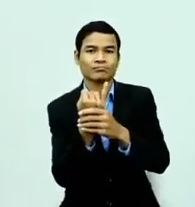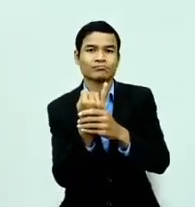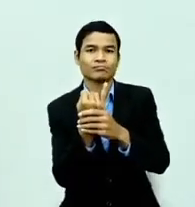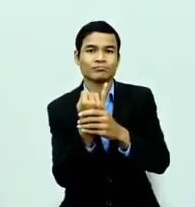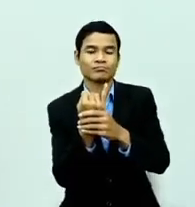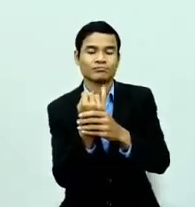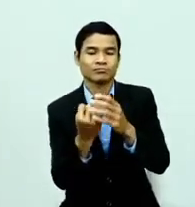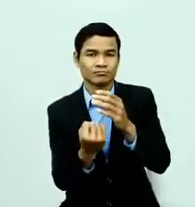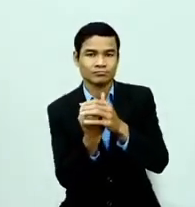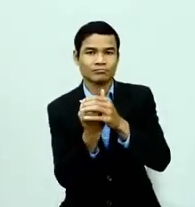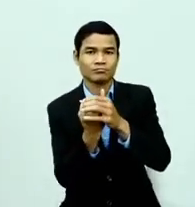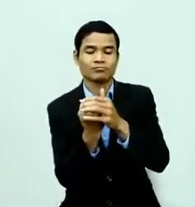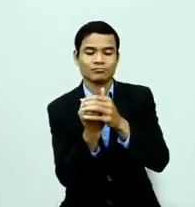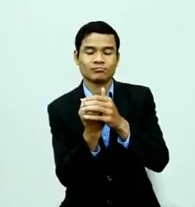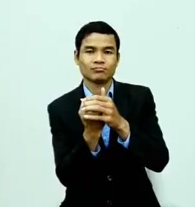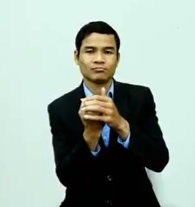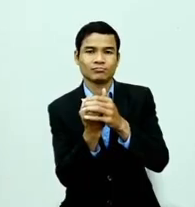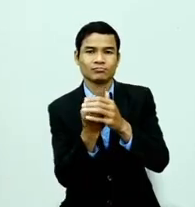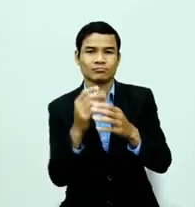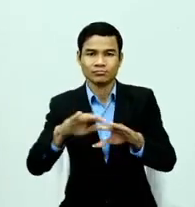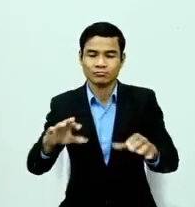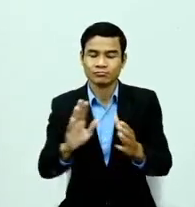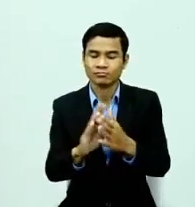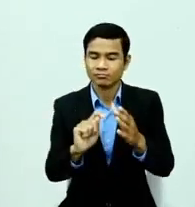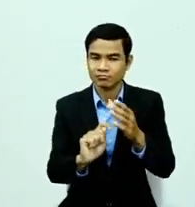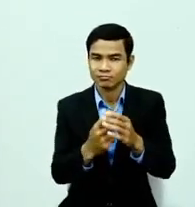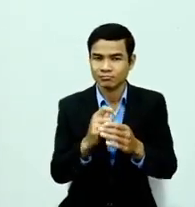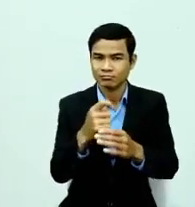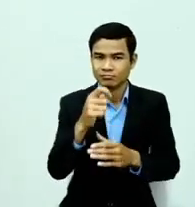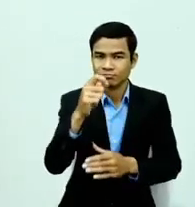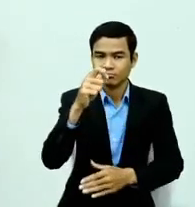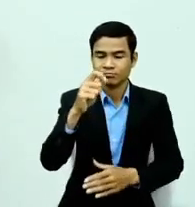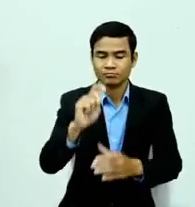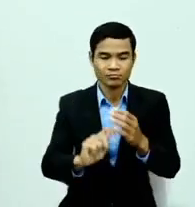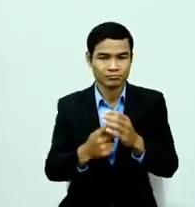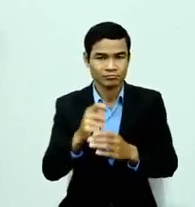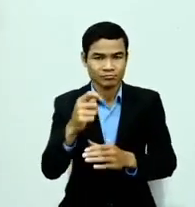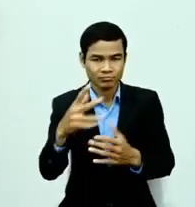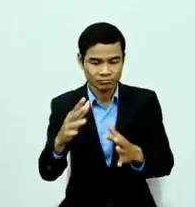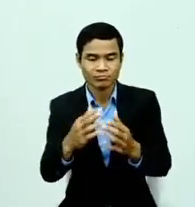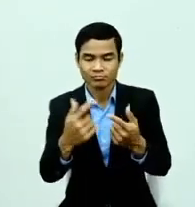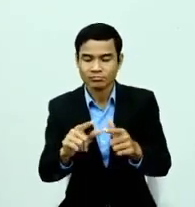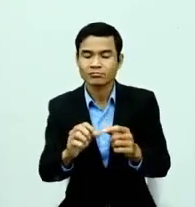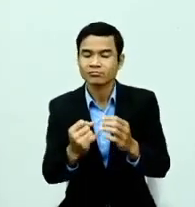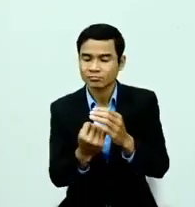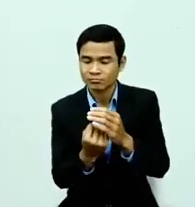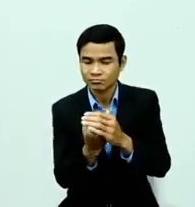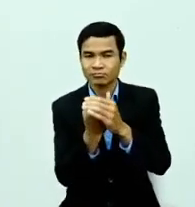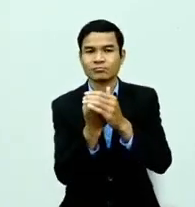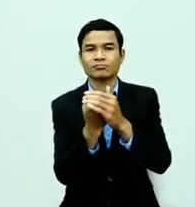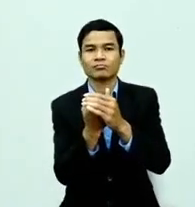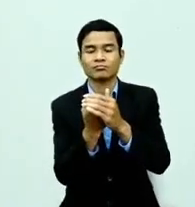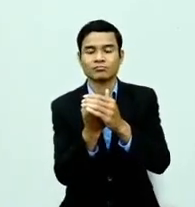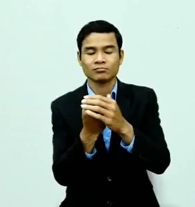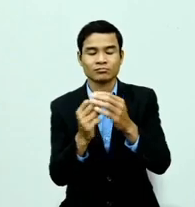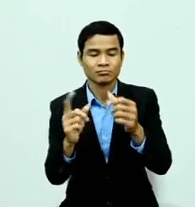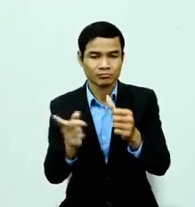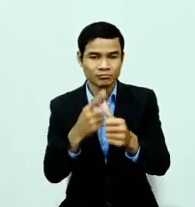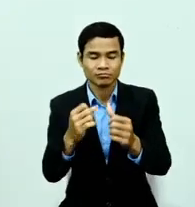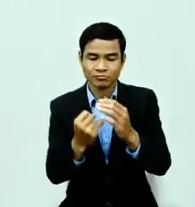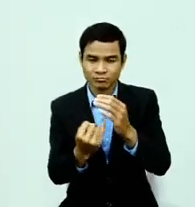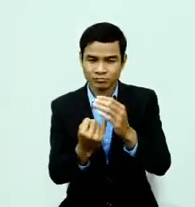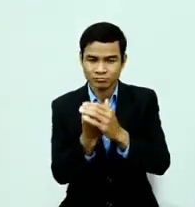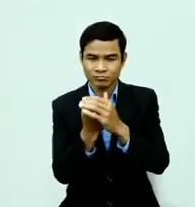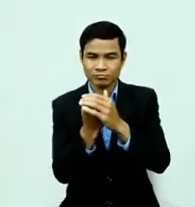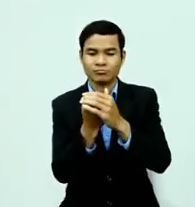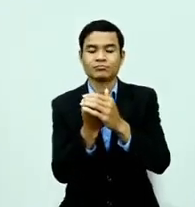ចានេះគឺរុក្ខជាតិដែរទៅនឹងដោះហើយឥឡូវគាត់ចាដោះហើយបានធំណាអញ្ចឹងគឺដំបូងគឺដោះពីក្នុ